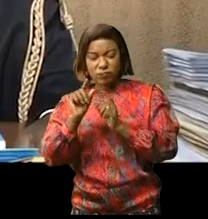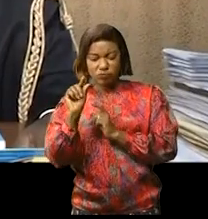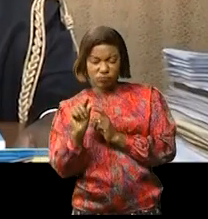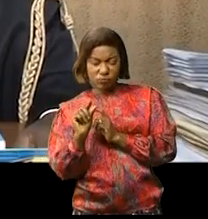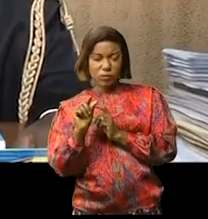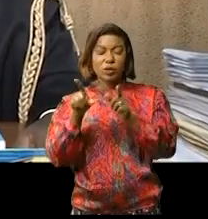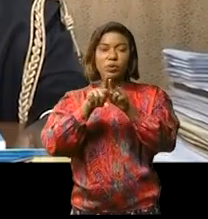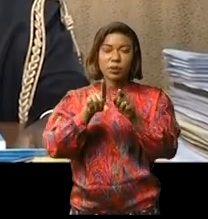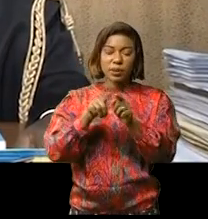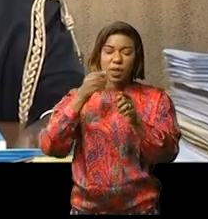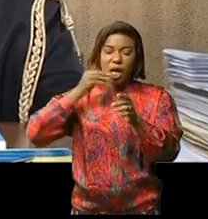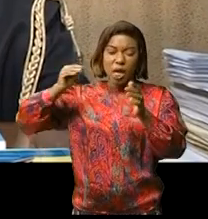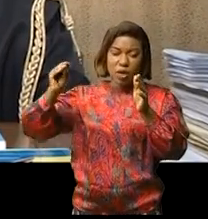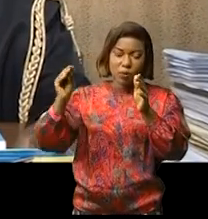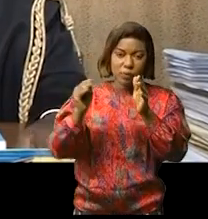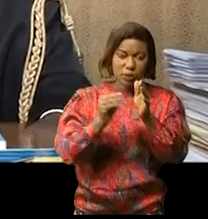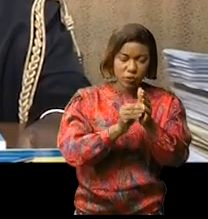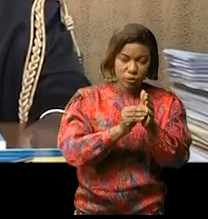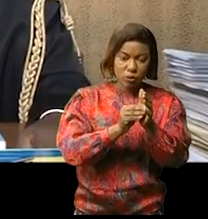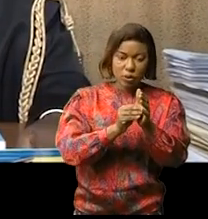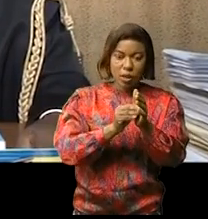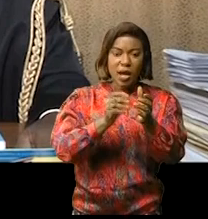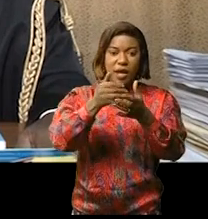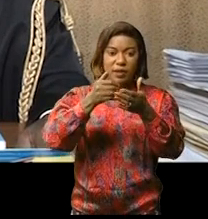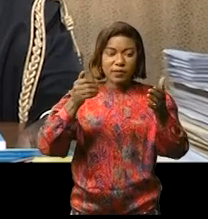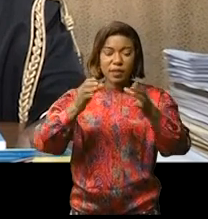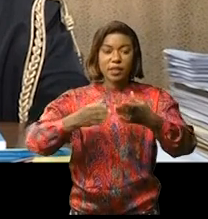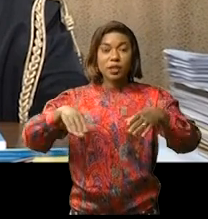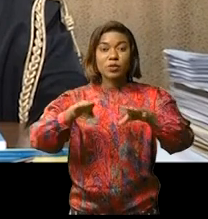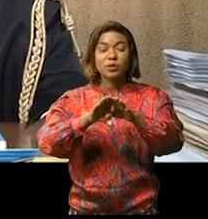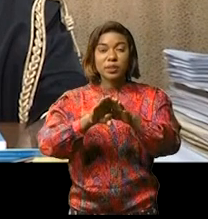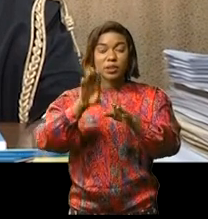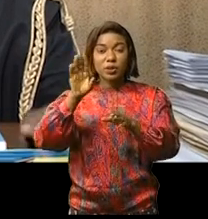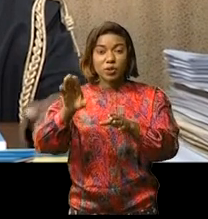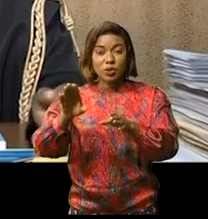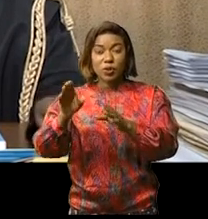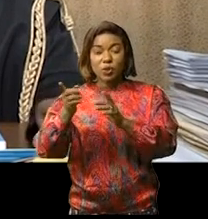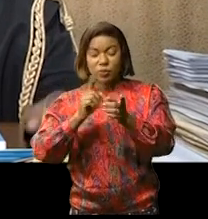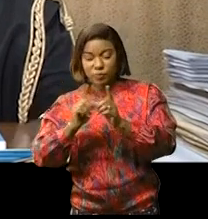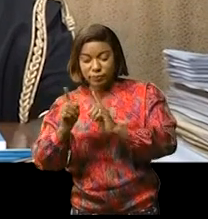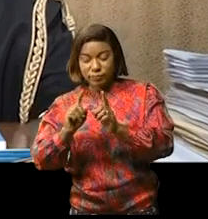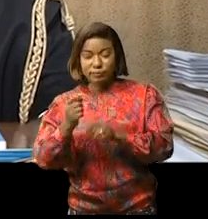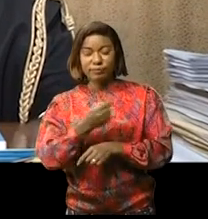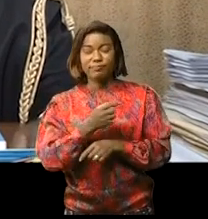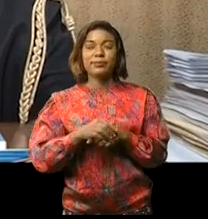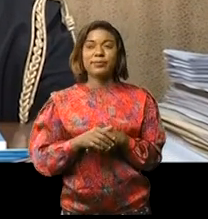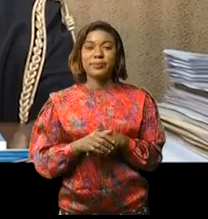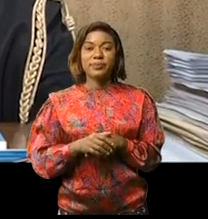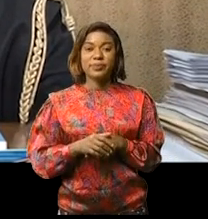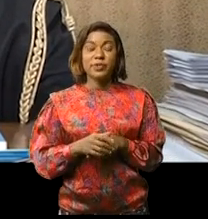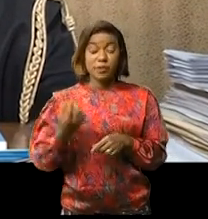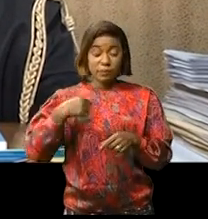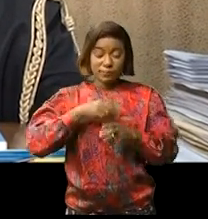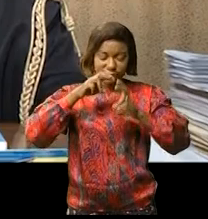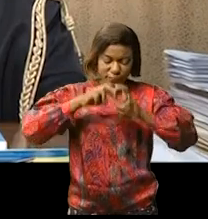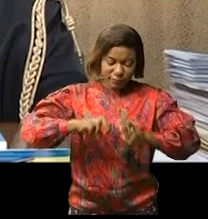Quelques recommandations ont été données par l'orateur avant de clôturer notre entretien. Nous avons tenu à analyser